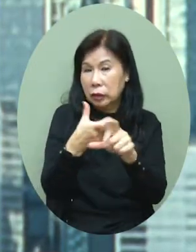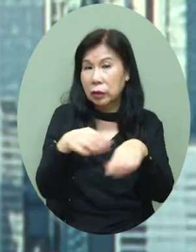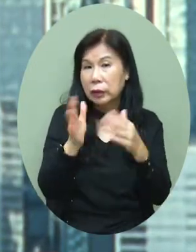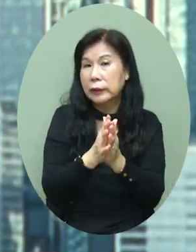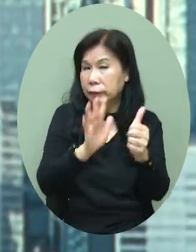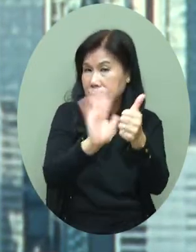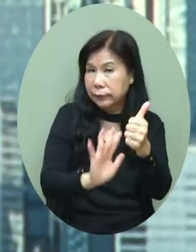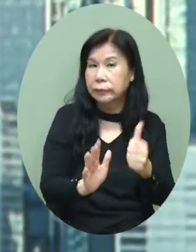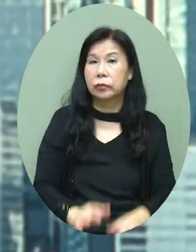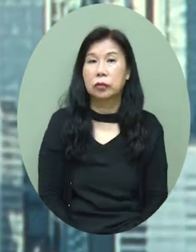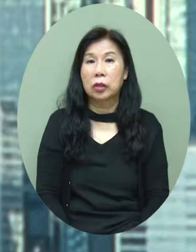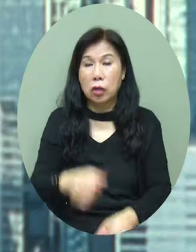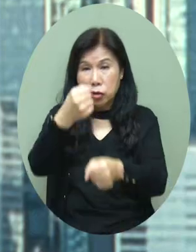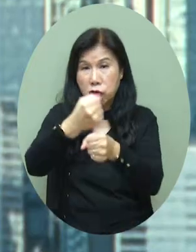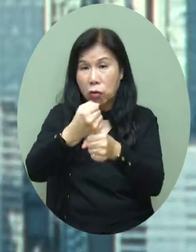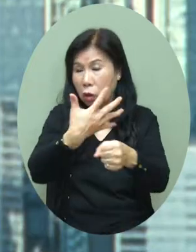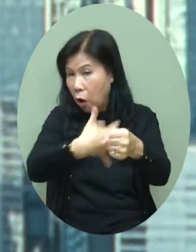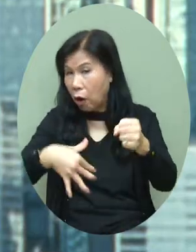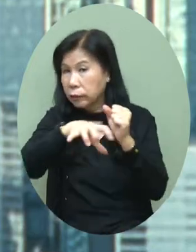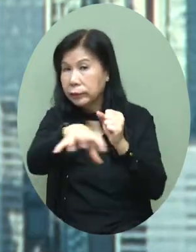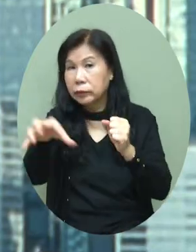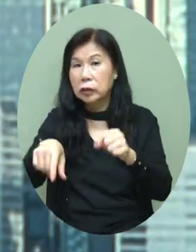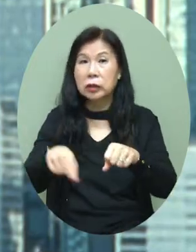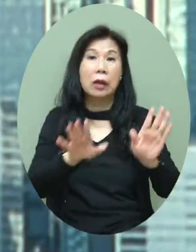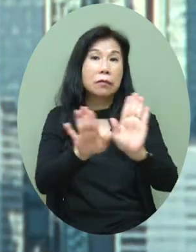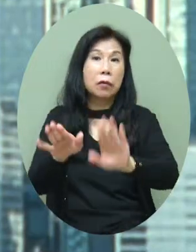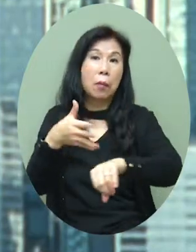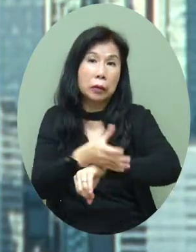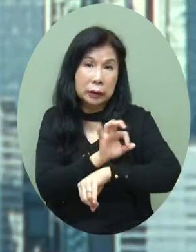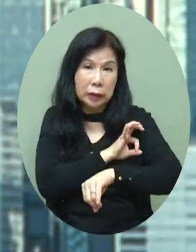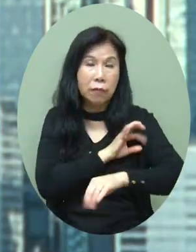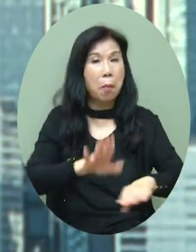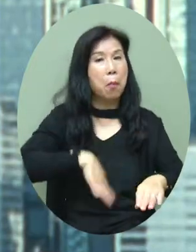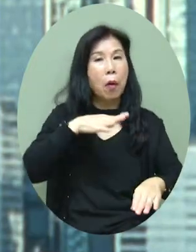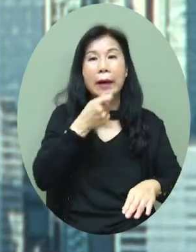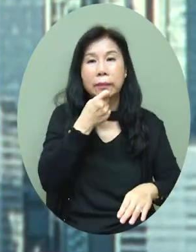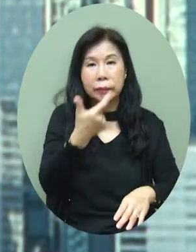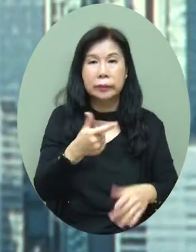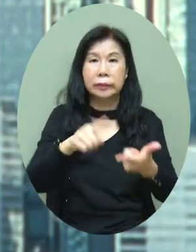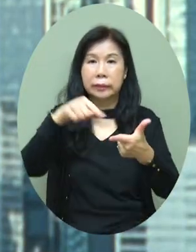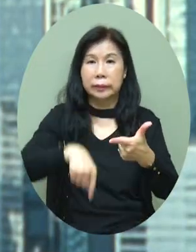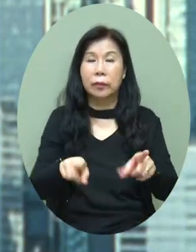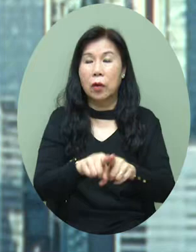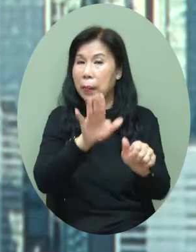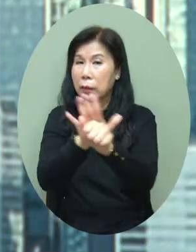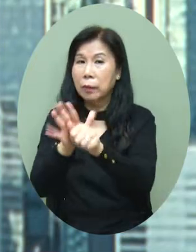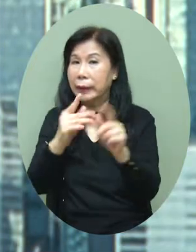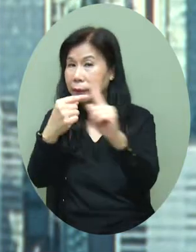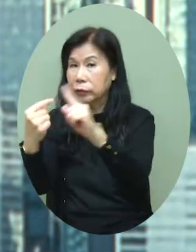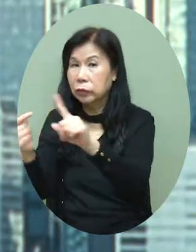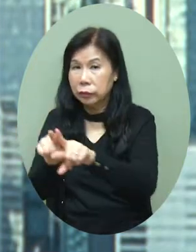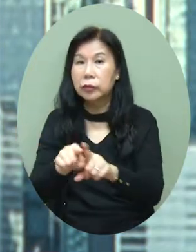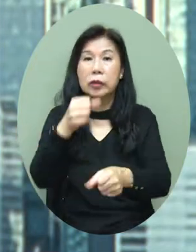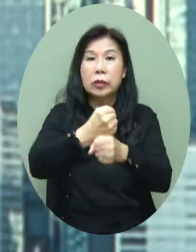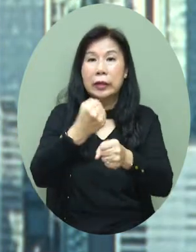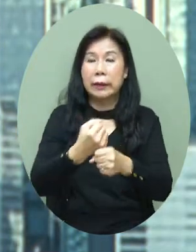酬嘅。其實喺我哋嘅工作裏邊呢，能夠服務社會嗰個滿足感啦，能夠為大眾做一